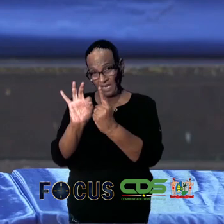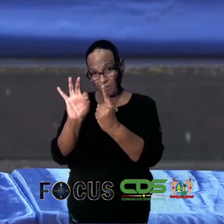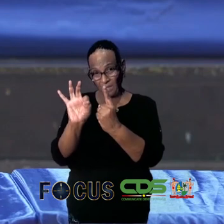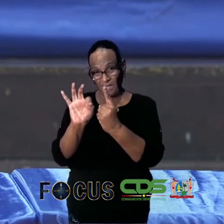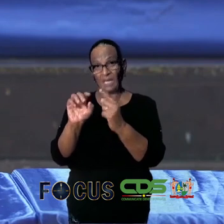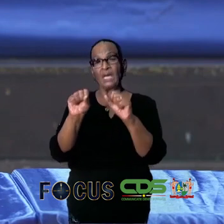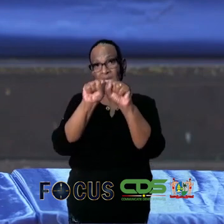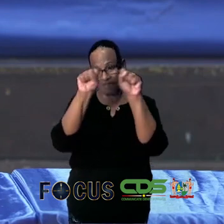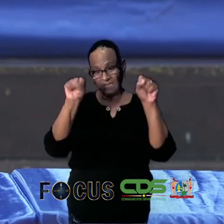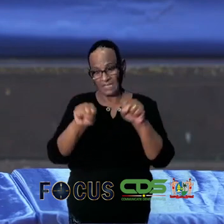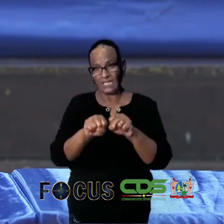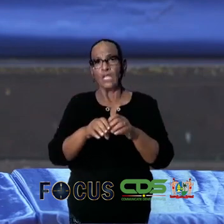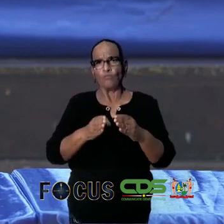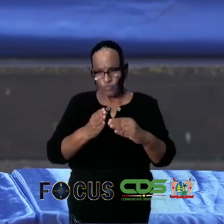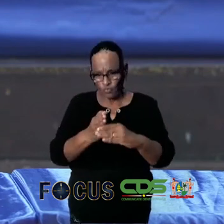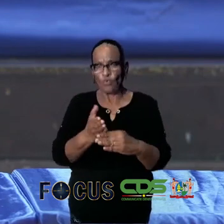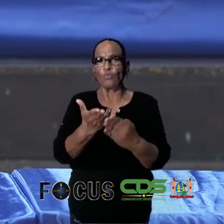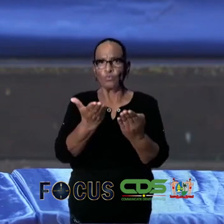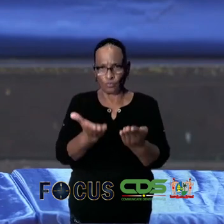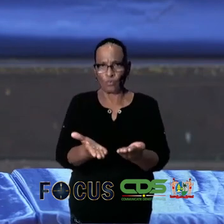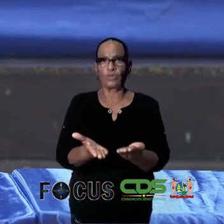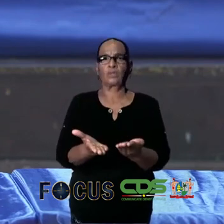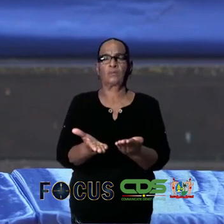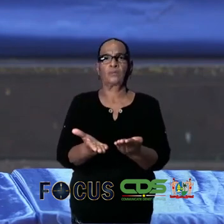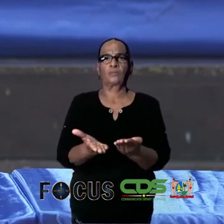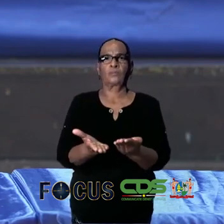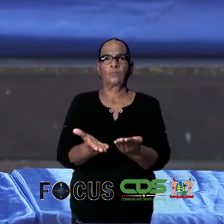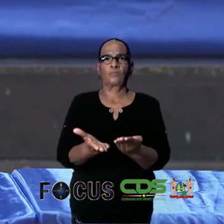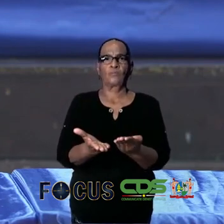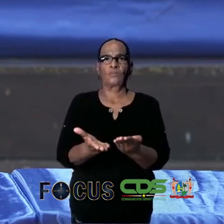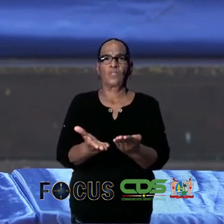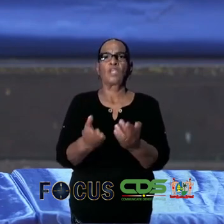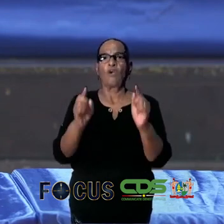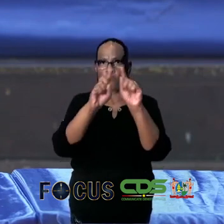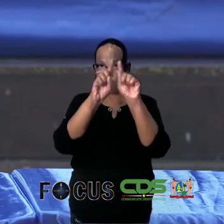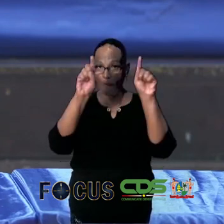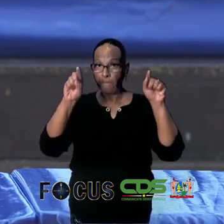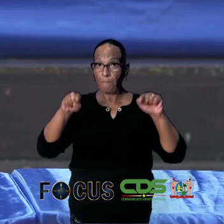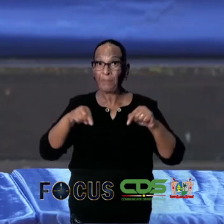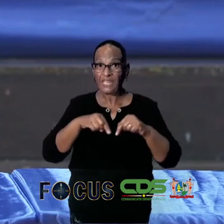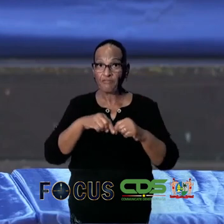dat systeem nog gehandhaafd wordt van hardcopies voor